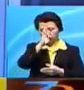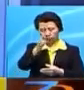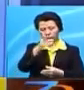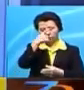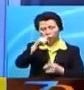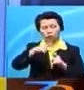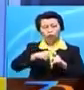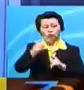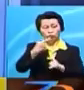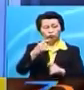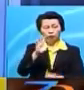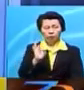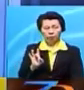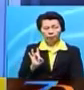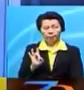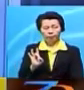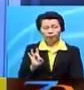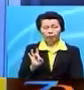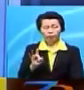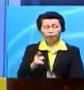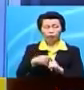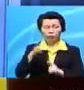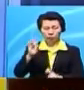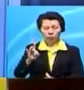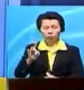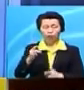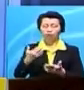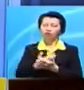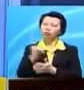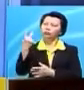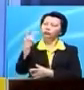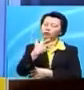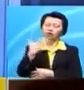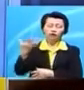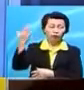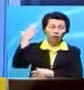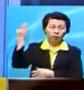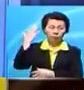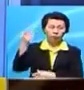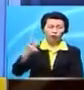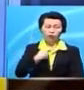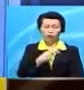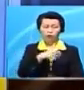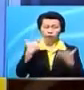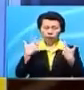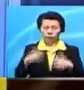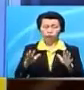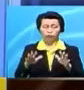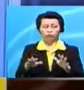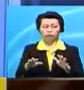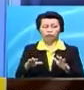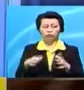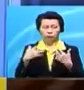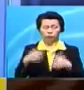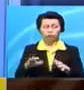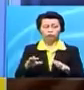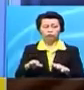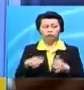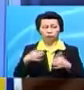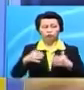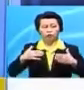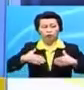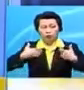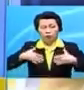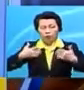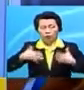bulan Ogos ya. Kan? Baru beberapa hari lepas kami pun we are quite happy